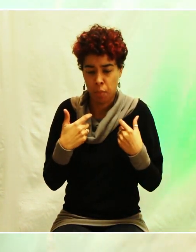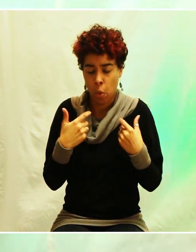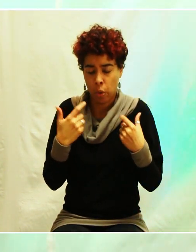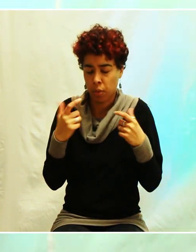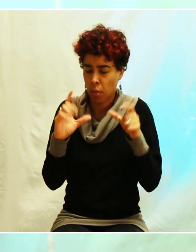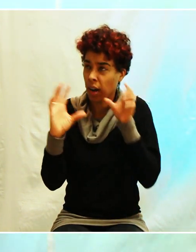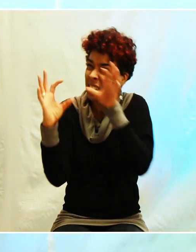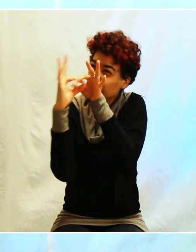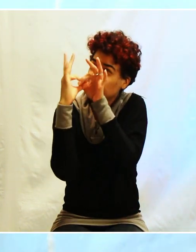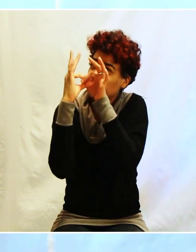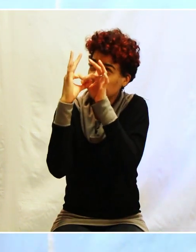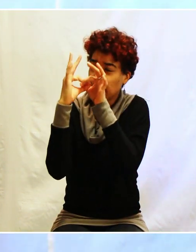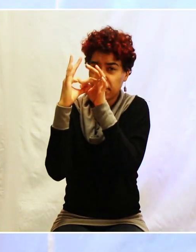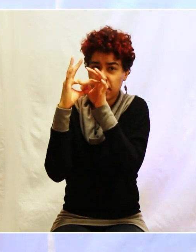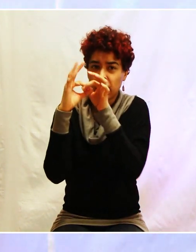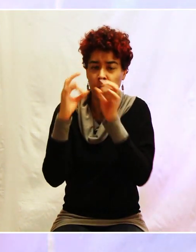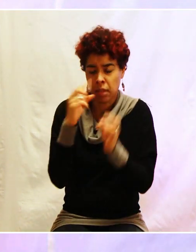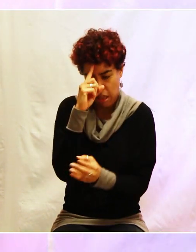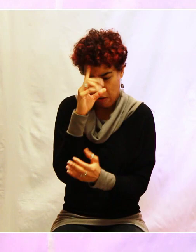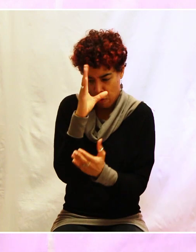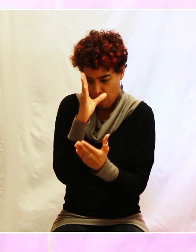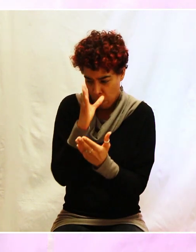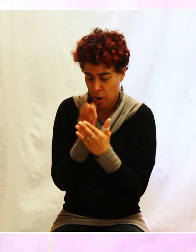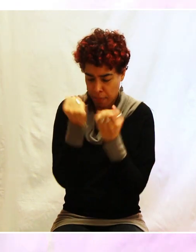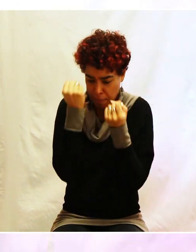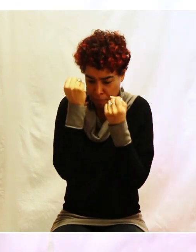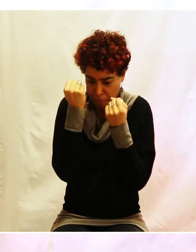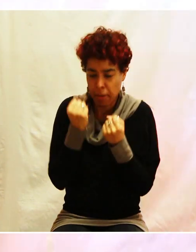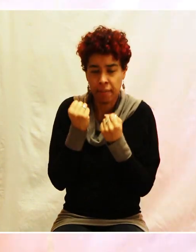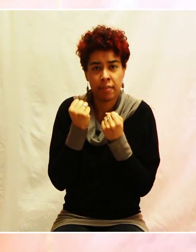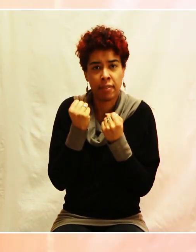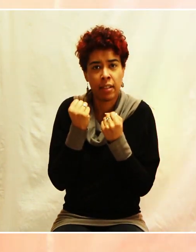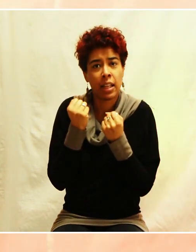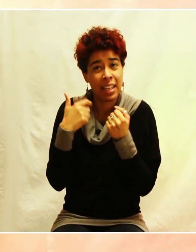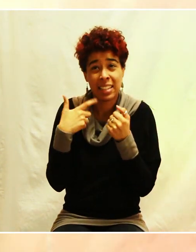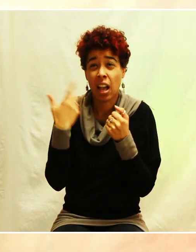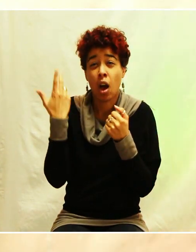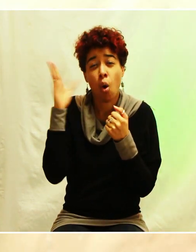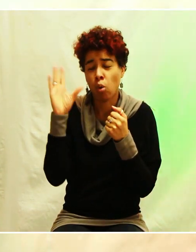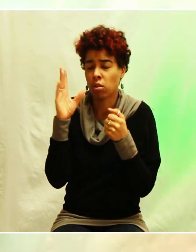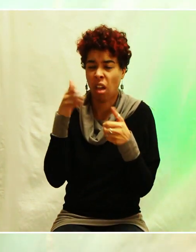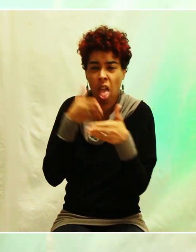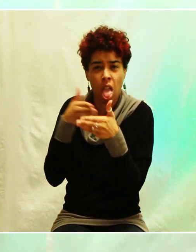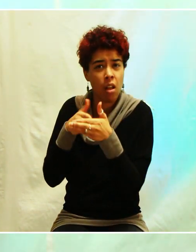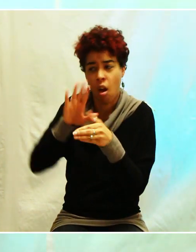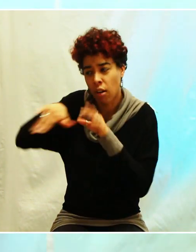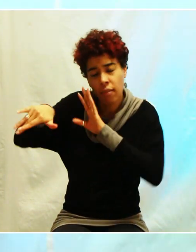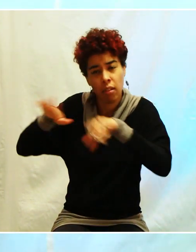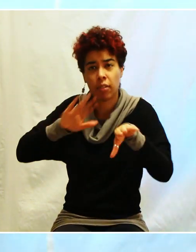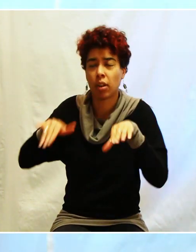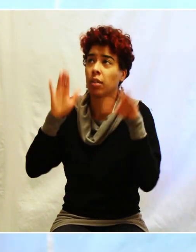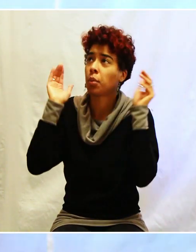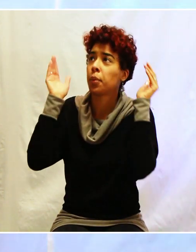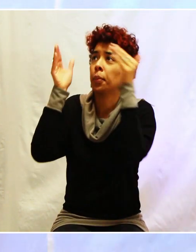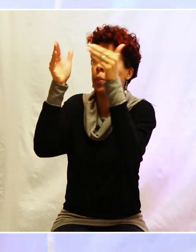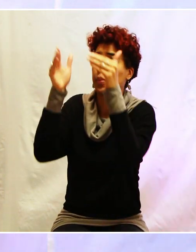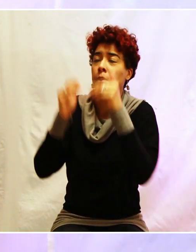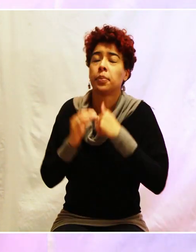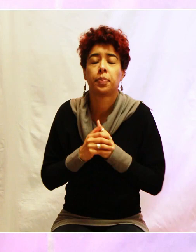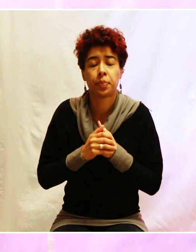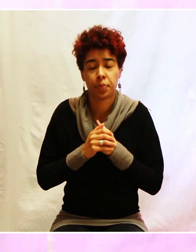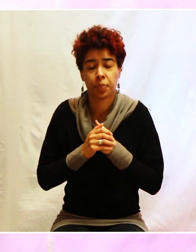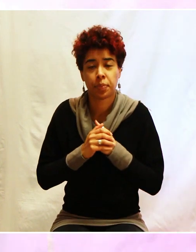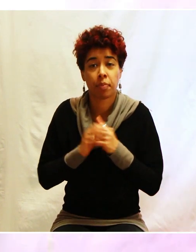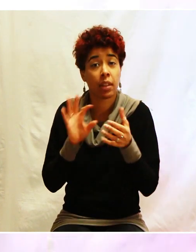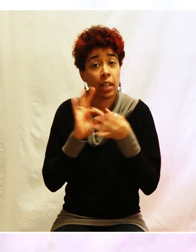à la foi ferme qui va venir, donner, de la suite à notre affaire. On a la suite